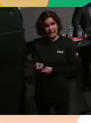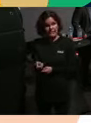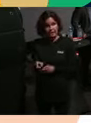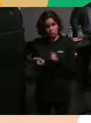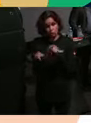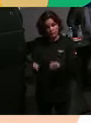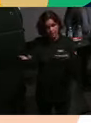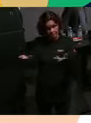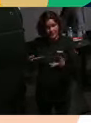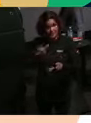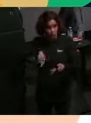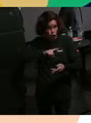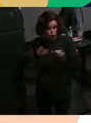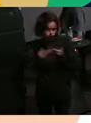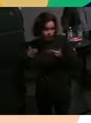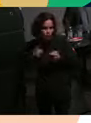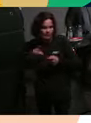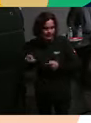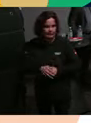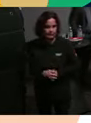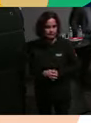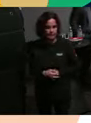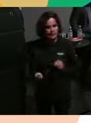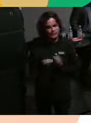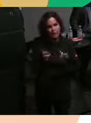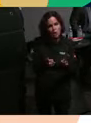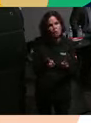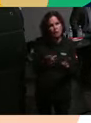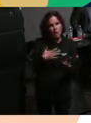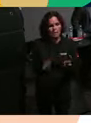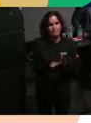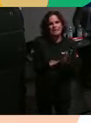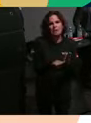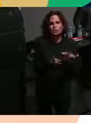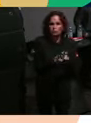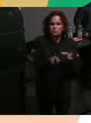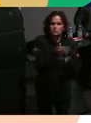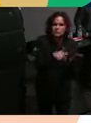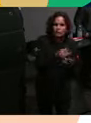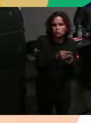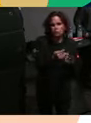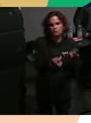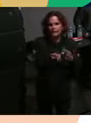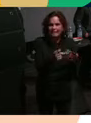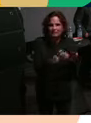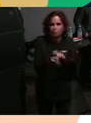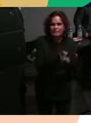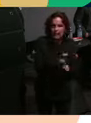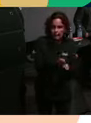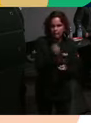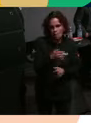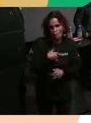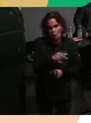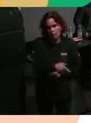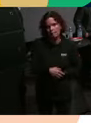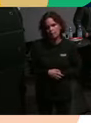det her har vist over tid, og som i tillegg bidrar til helt samfunnskritisk omstilling som vi er nødt til å ha.